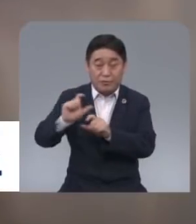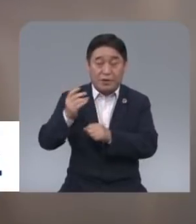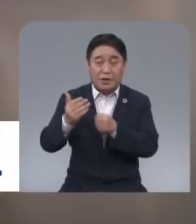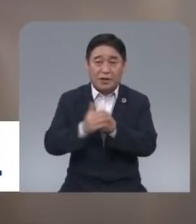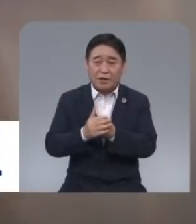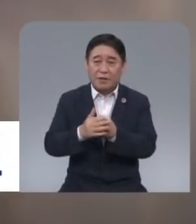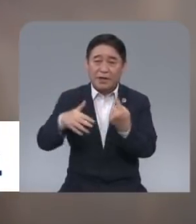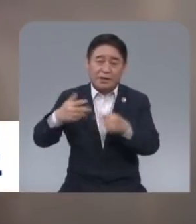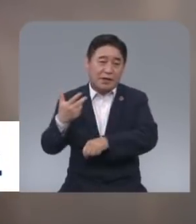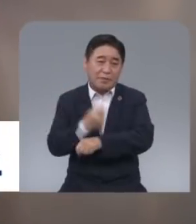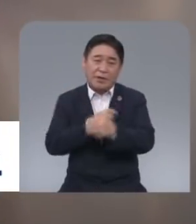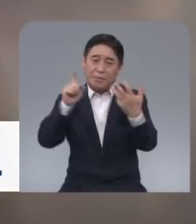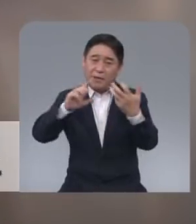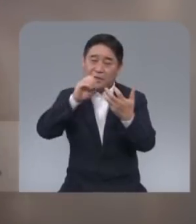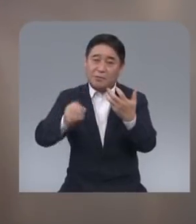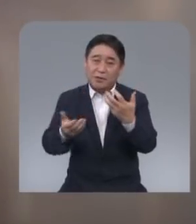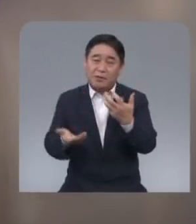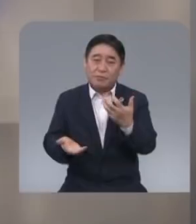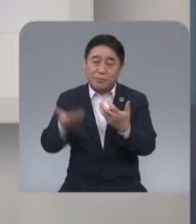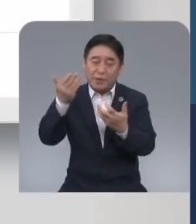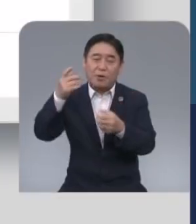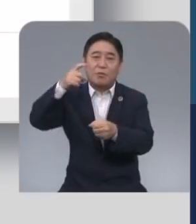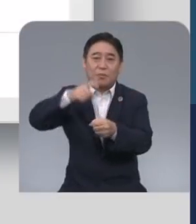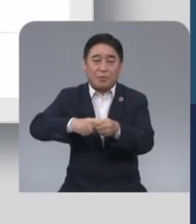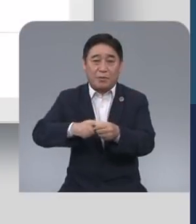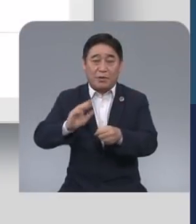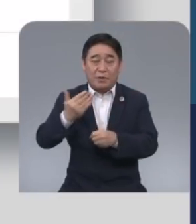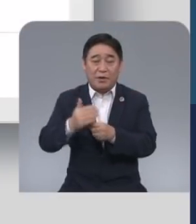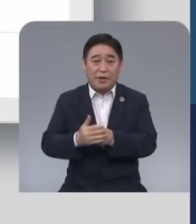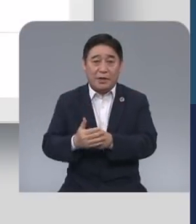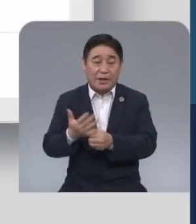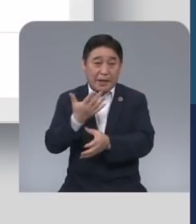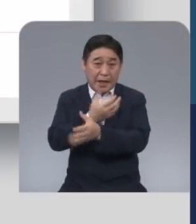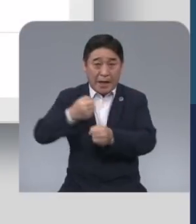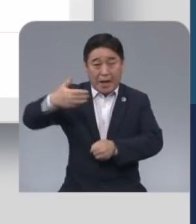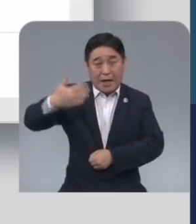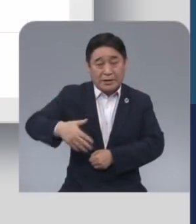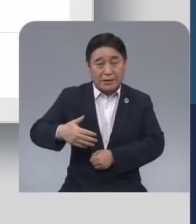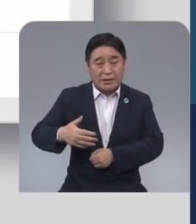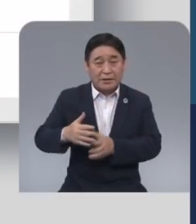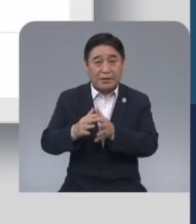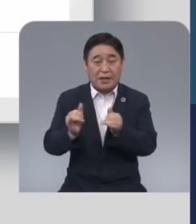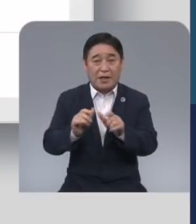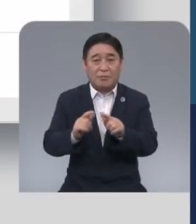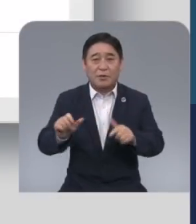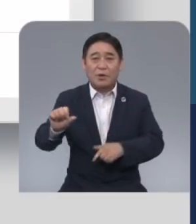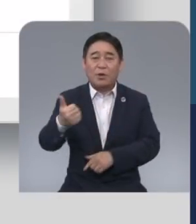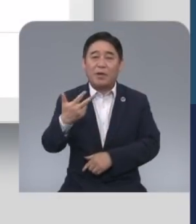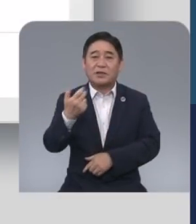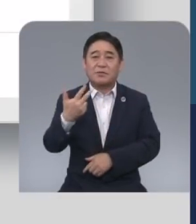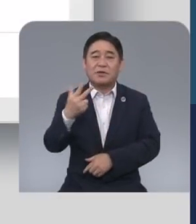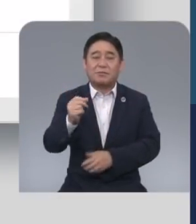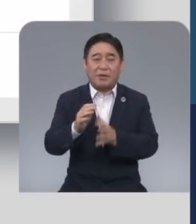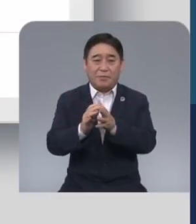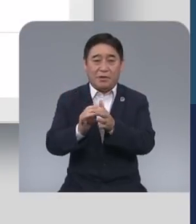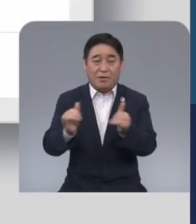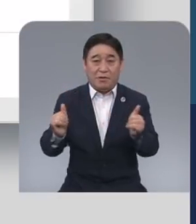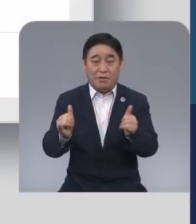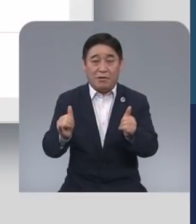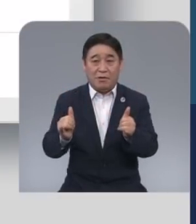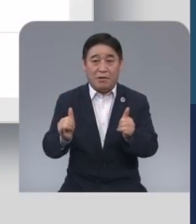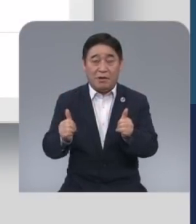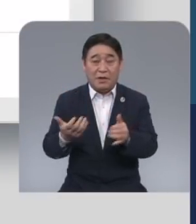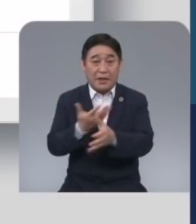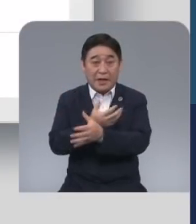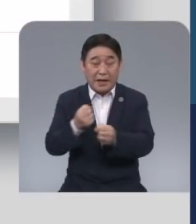국민의 80%로 상향됐습니다. 아직까지 접종 예약이 나서지 않고 있는 미접종자는 577만여 명.